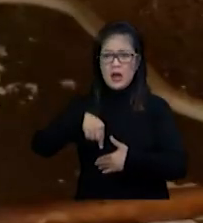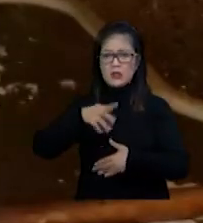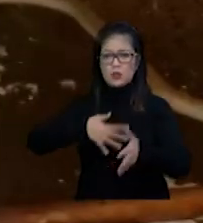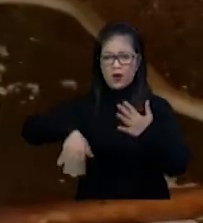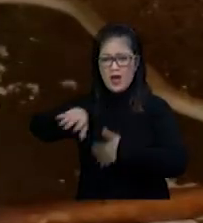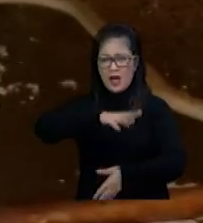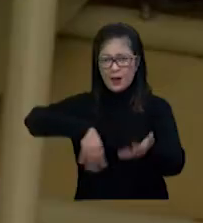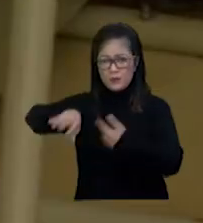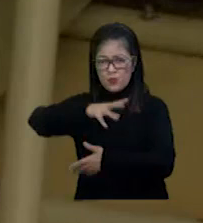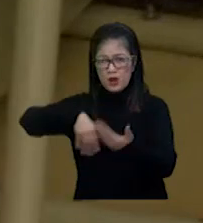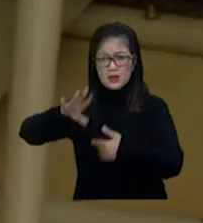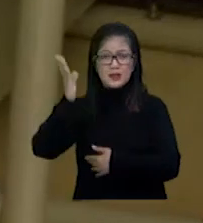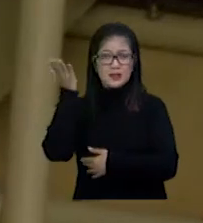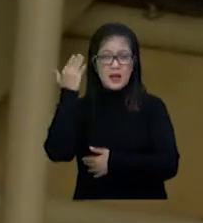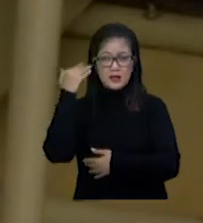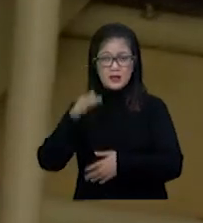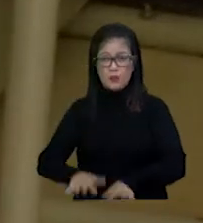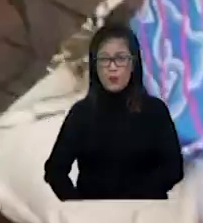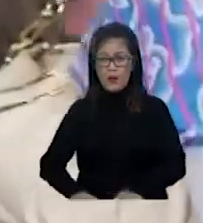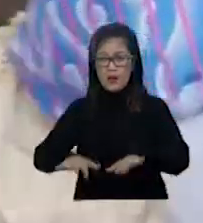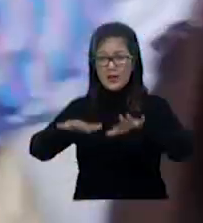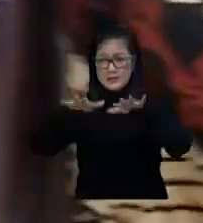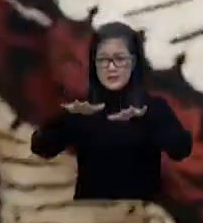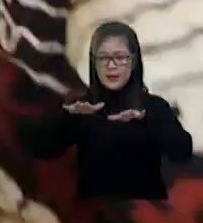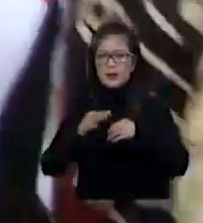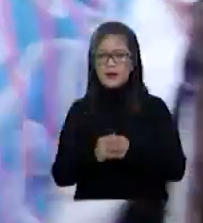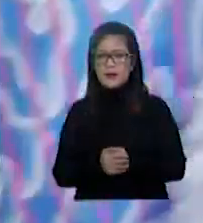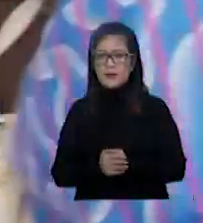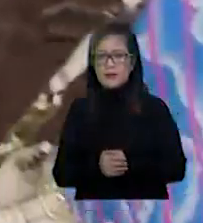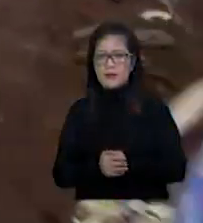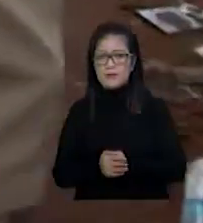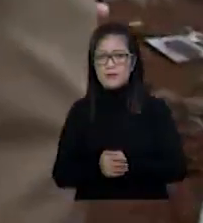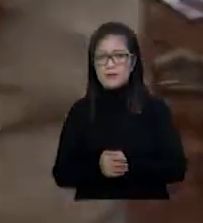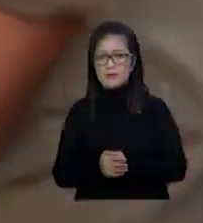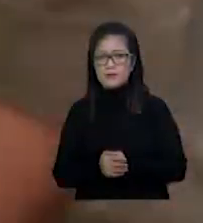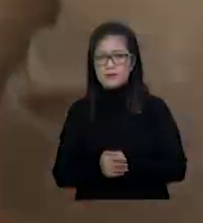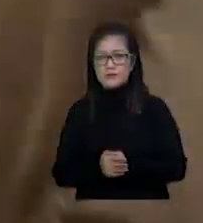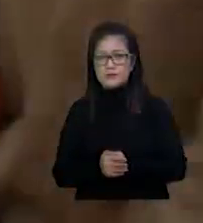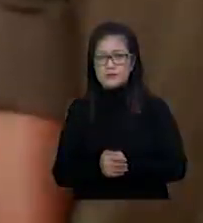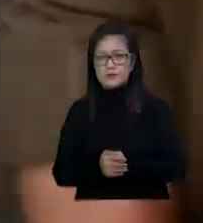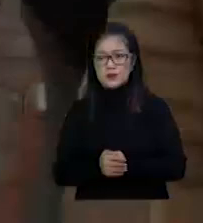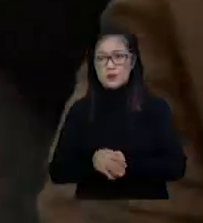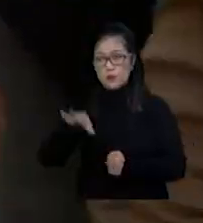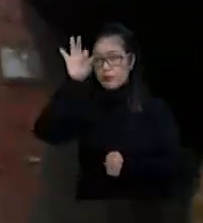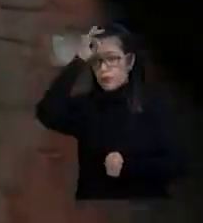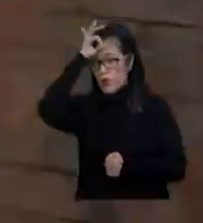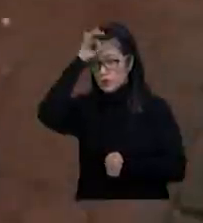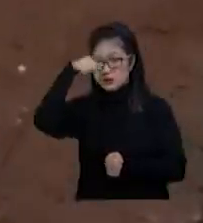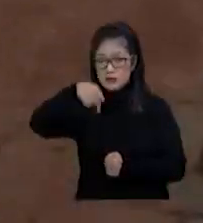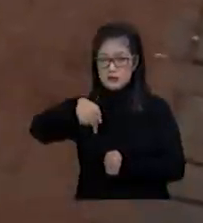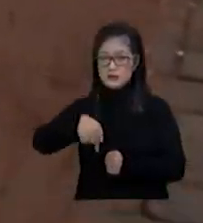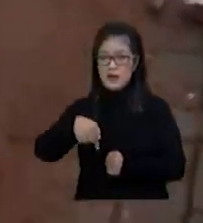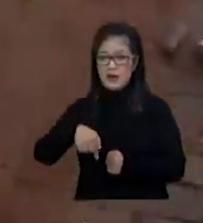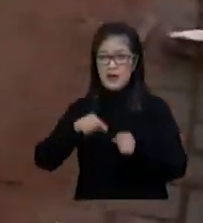usai diterjang banjir pada hari kemarin. Dan garis polisi ini juga masih terpasang melintang di area sekitaran